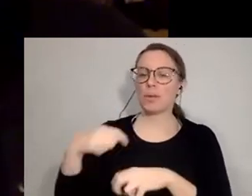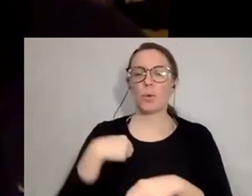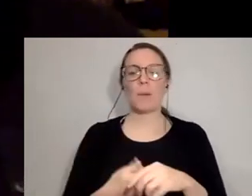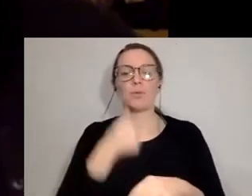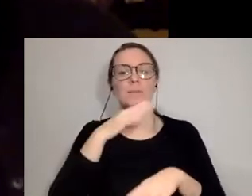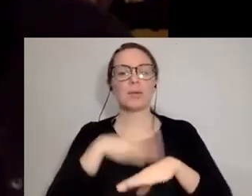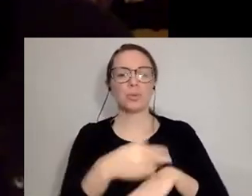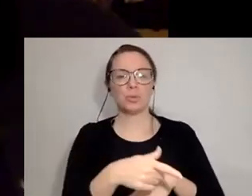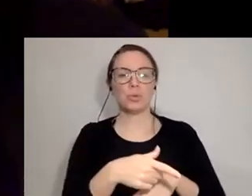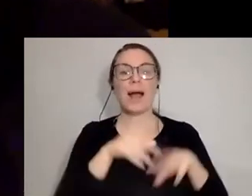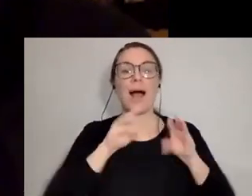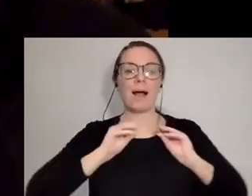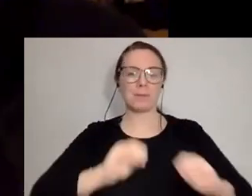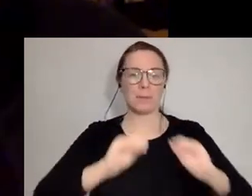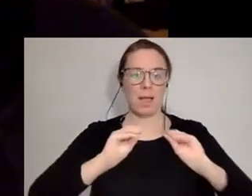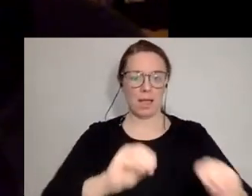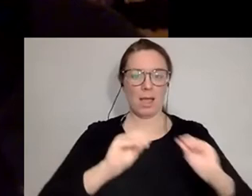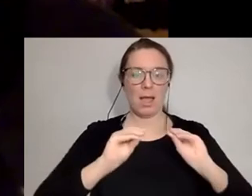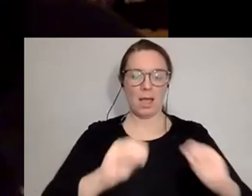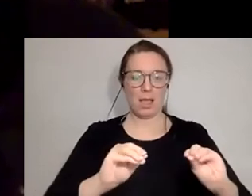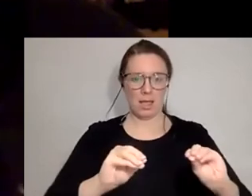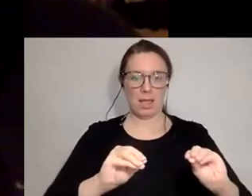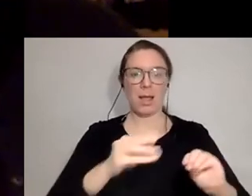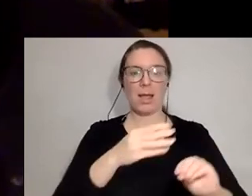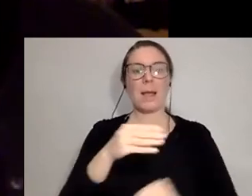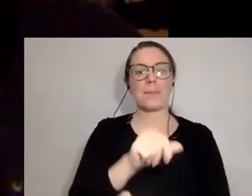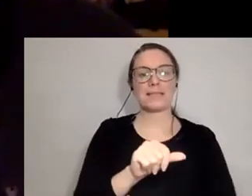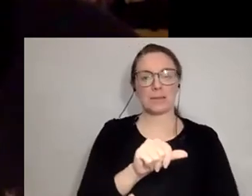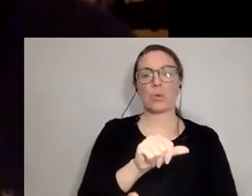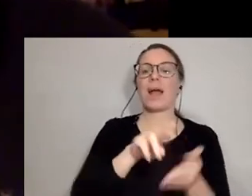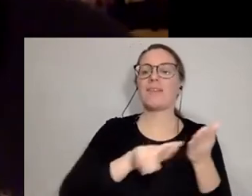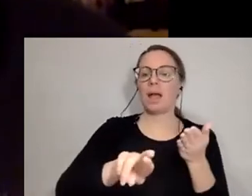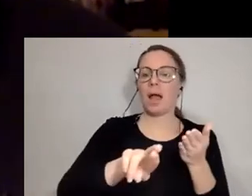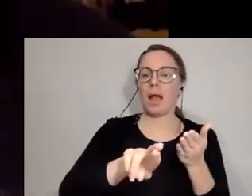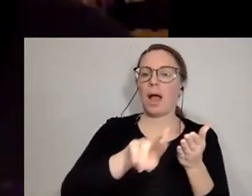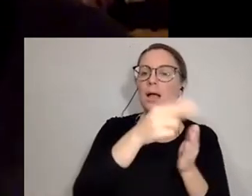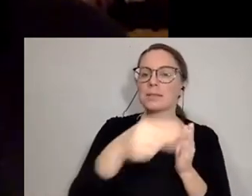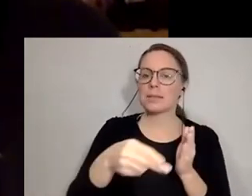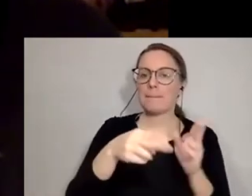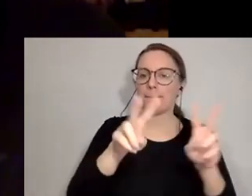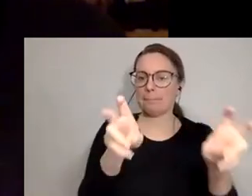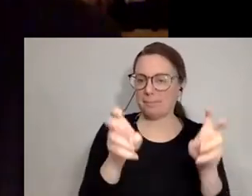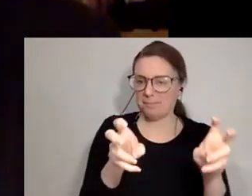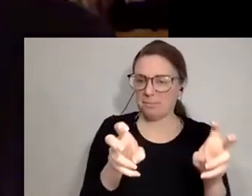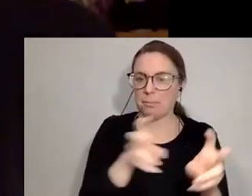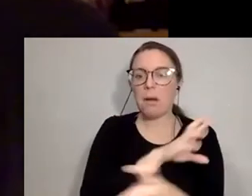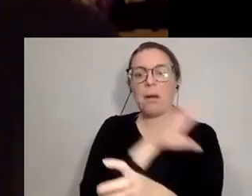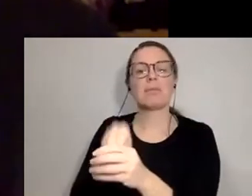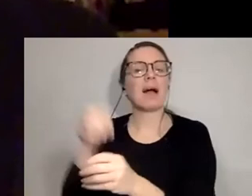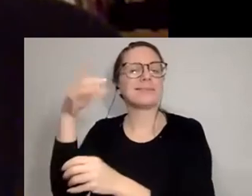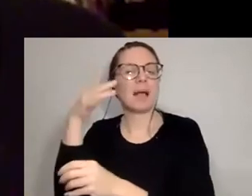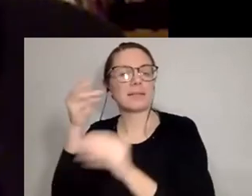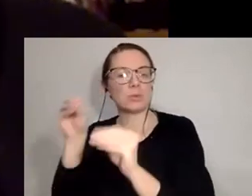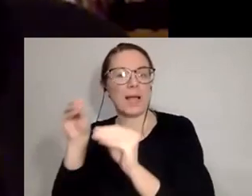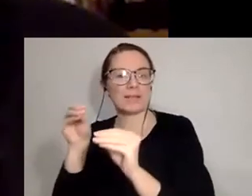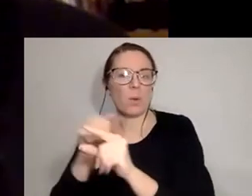peu des enseignements et notamment de ce Master référent handicap qui est une formation qui s'inscrit en sciences de l'éducation et